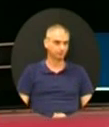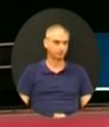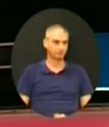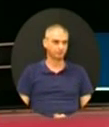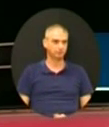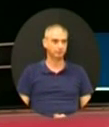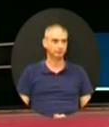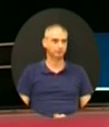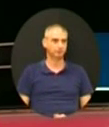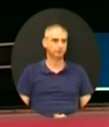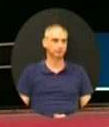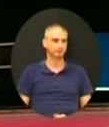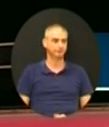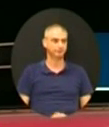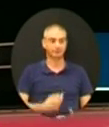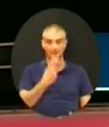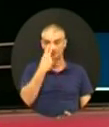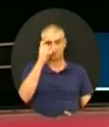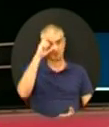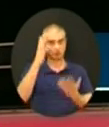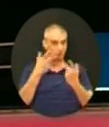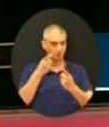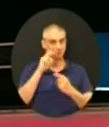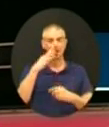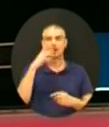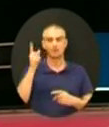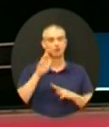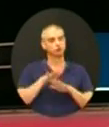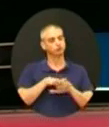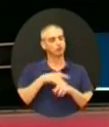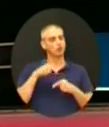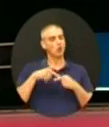מניחה שמבחינת אבו מאזן וברמאללה יש